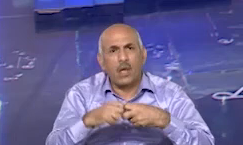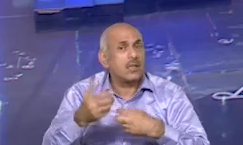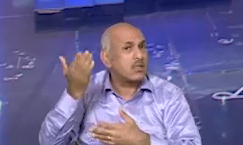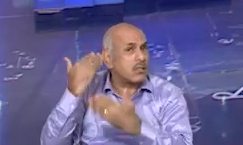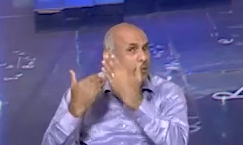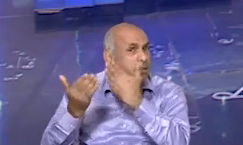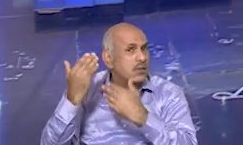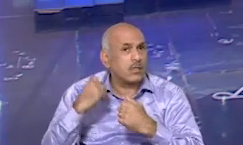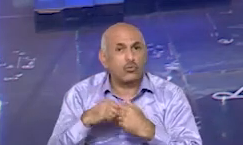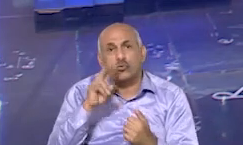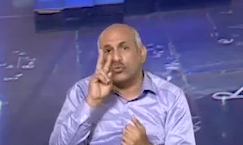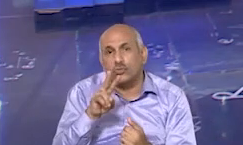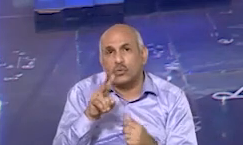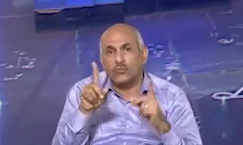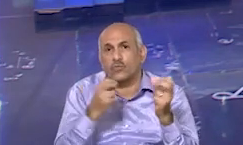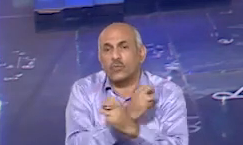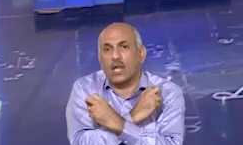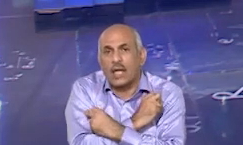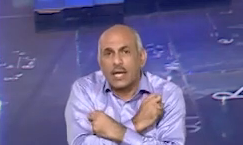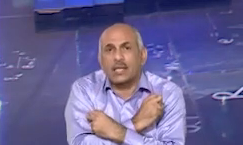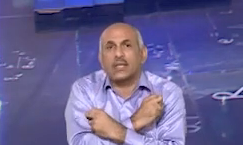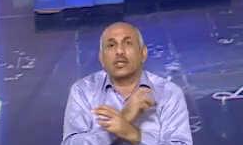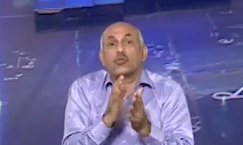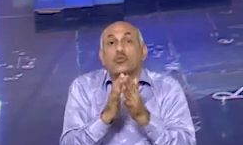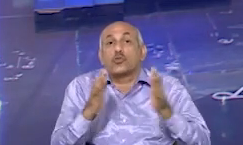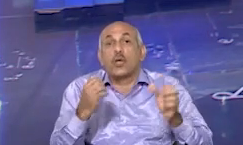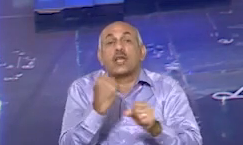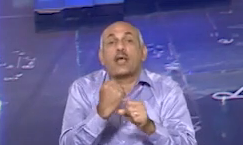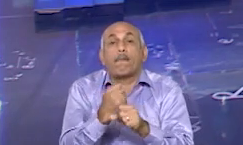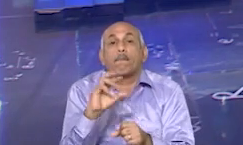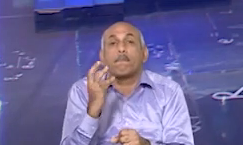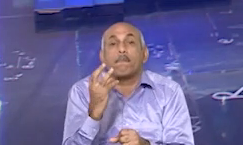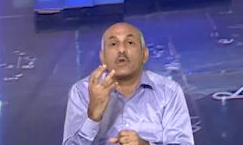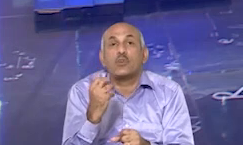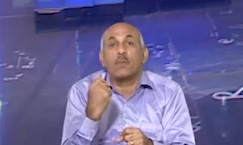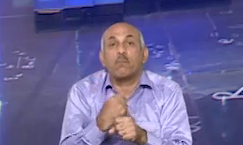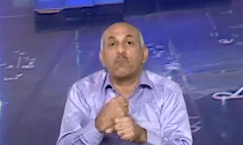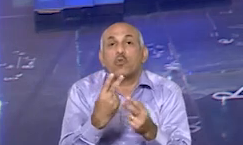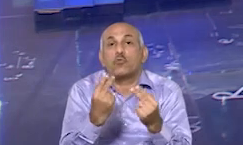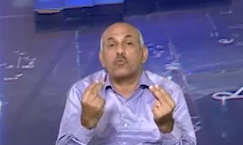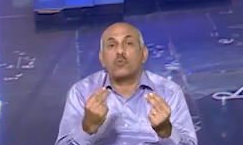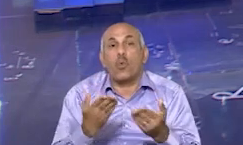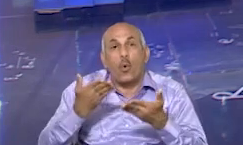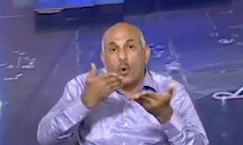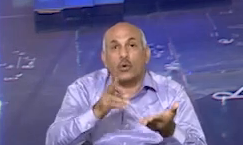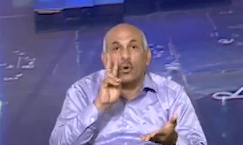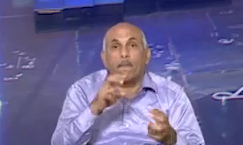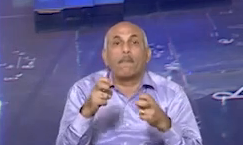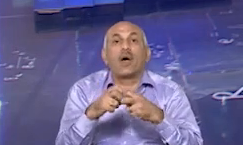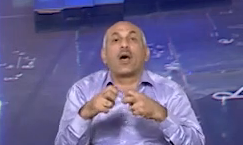فاتت طبعا شفنا تراثنا وشفنا قد ايه انه كتير جدا من الشباب بيبقى ليه اقبال كبير